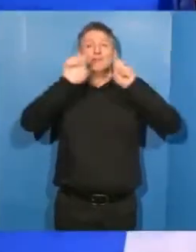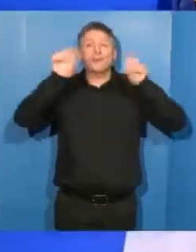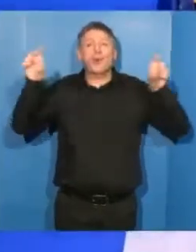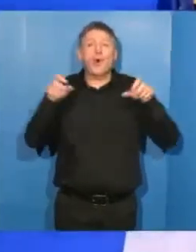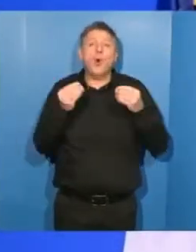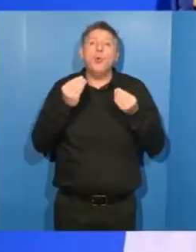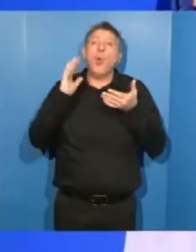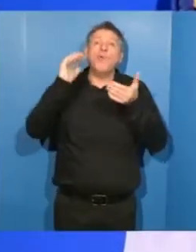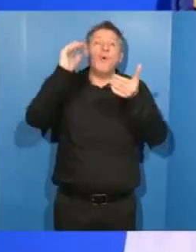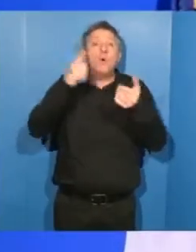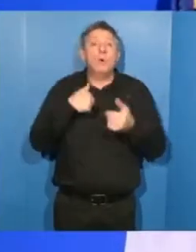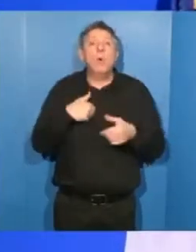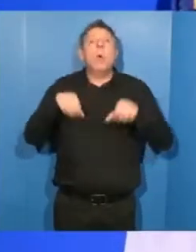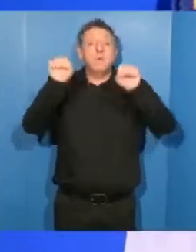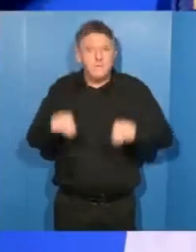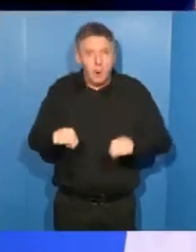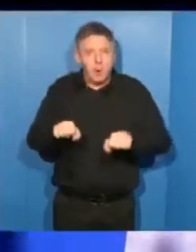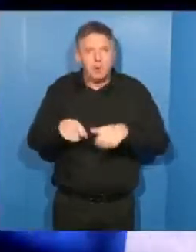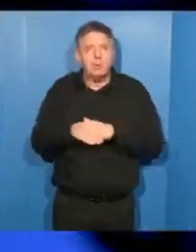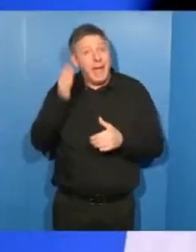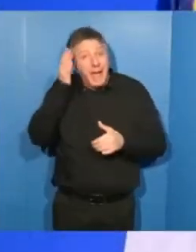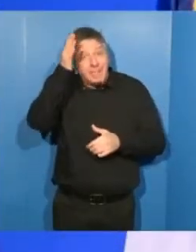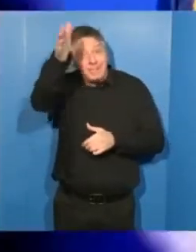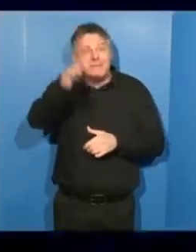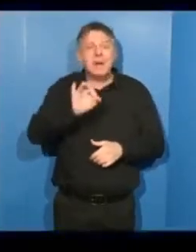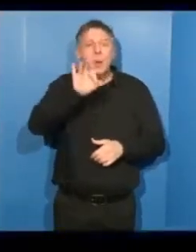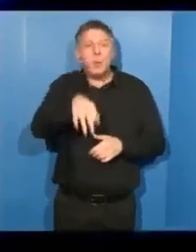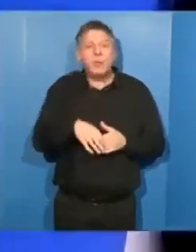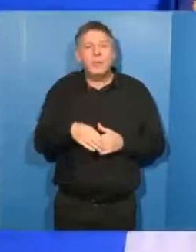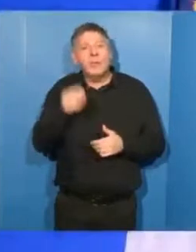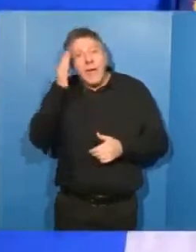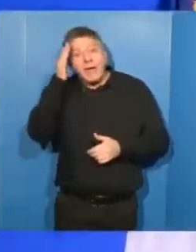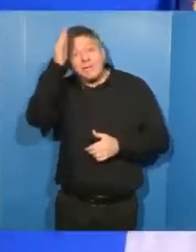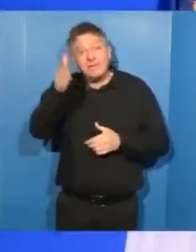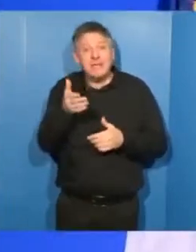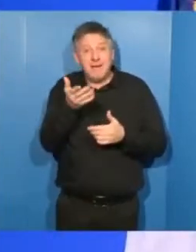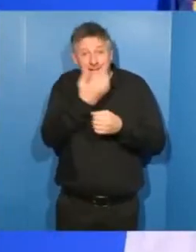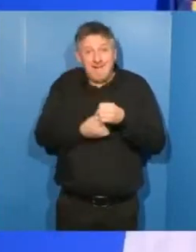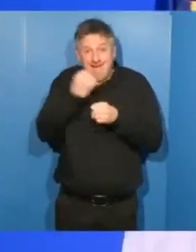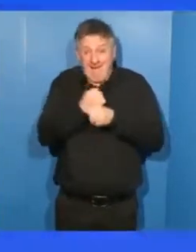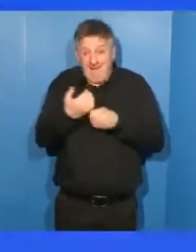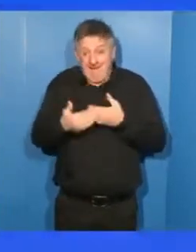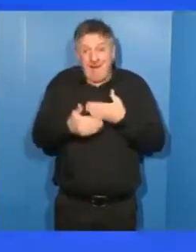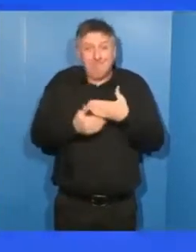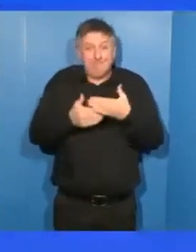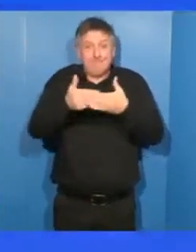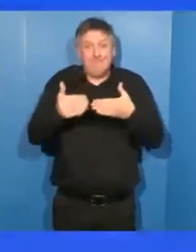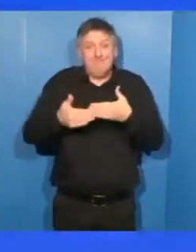C'est un possible. C'est un avenir. Et c'est l'avenir que nous sommes en train de bâtir.